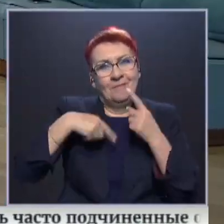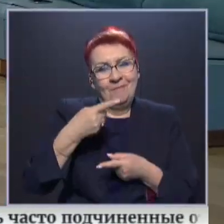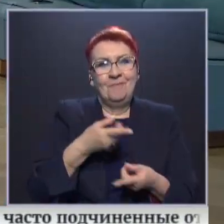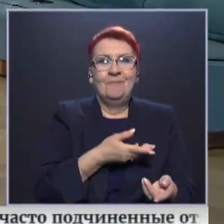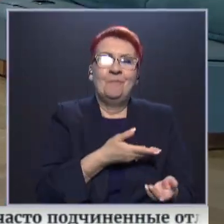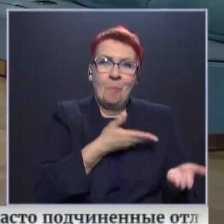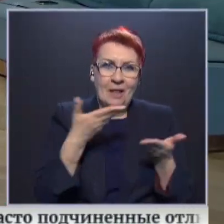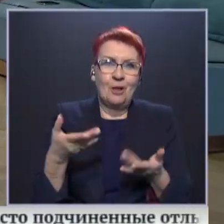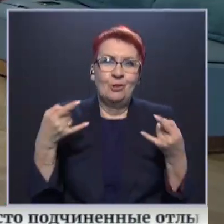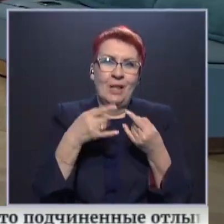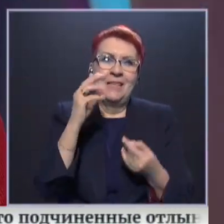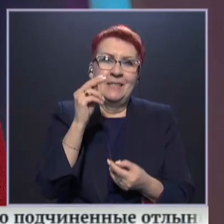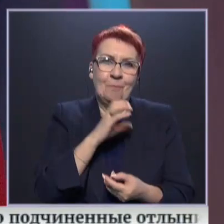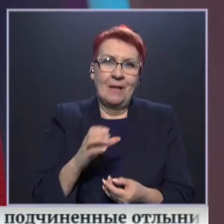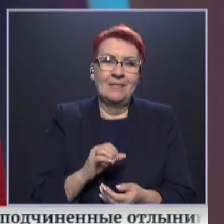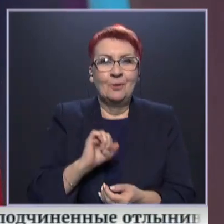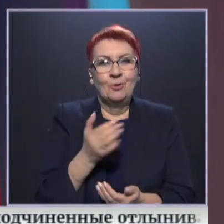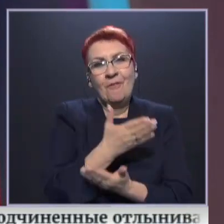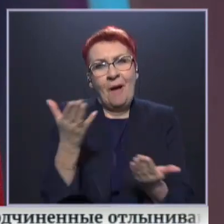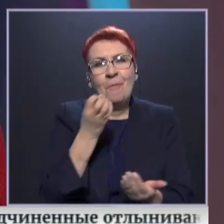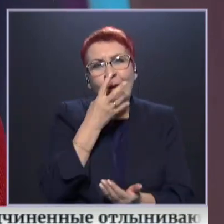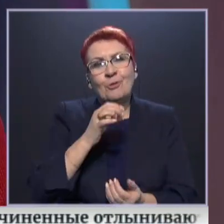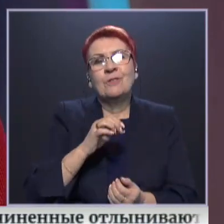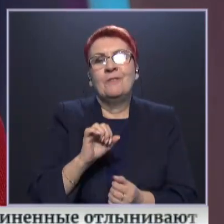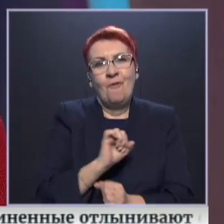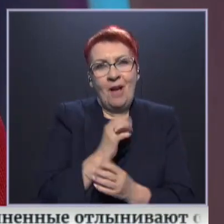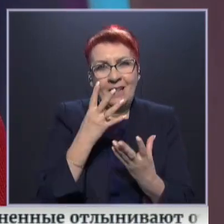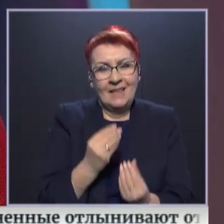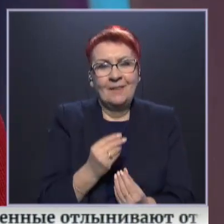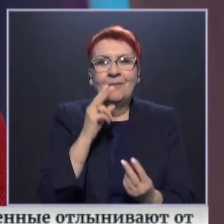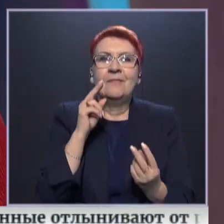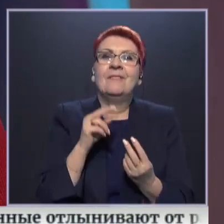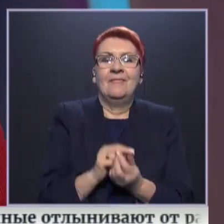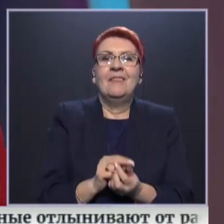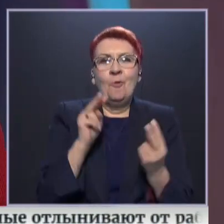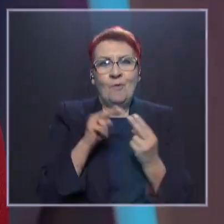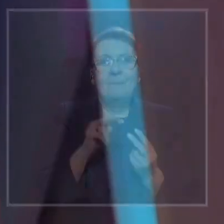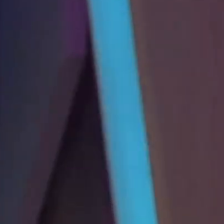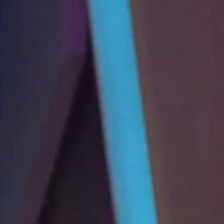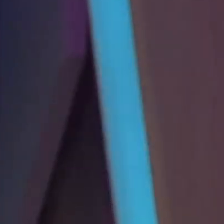Возвращайтесь обязательно. Друзья, вам хороших выходных. Мы с вами увидимся уже в понедельник. Всего доброго.